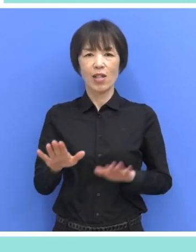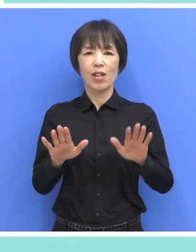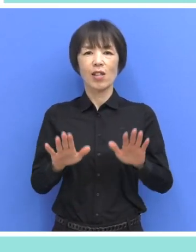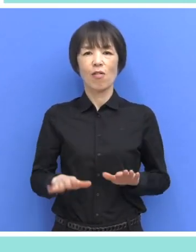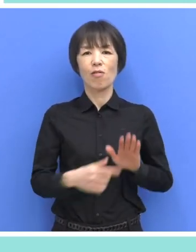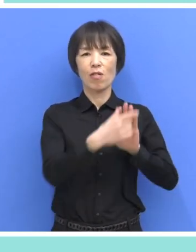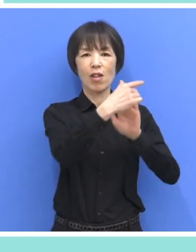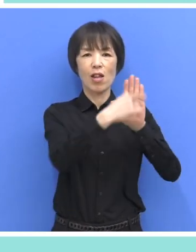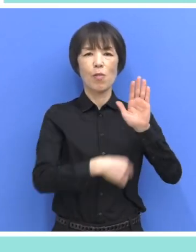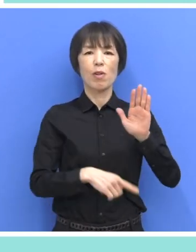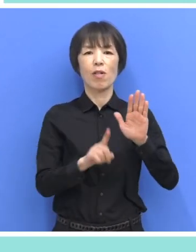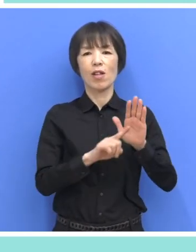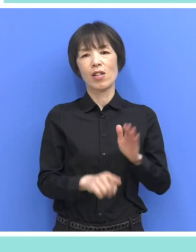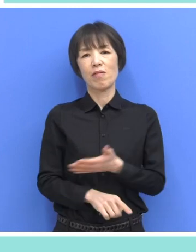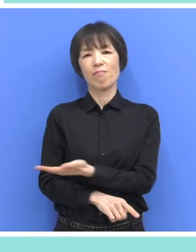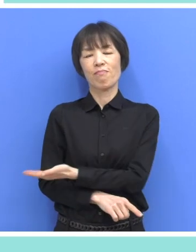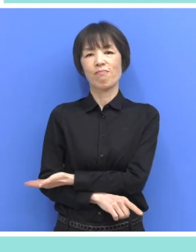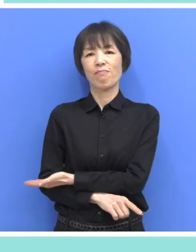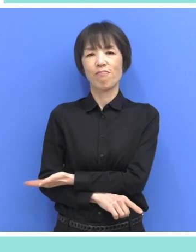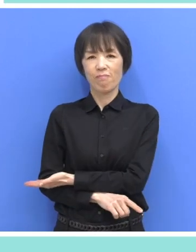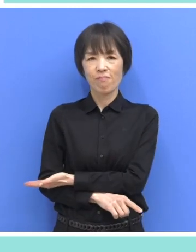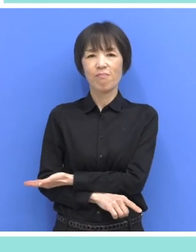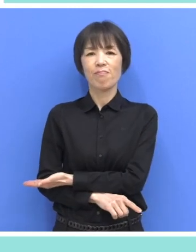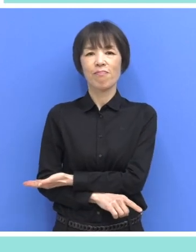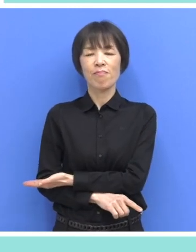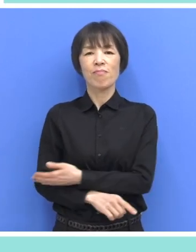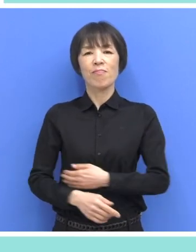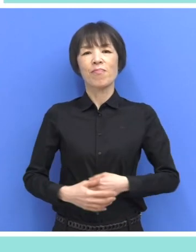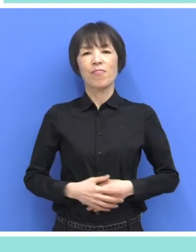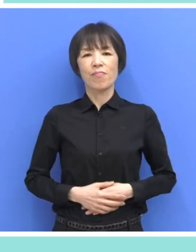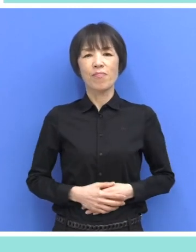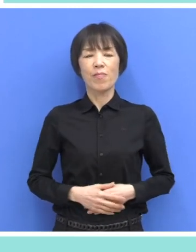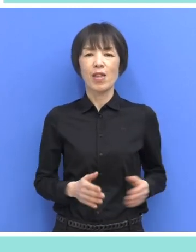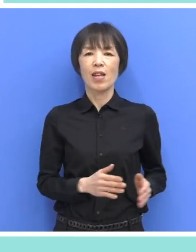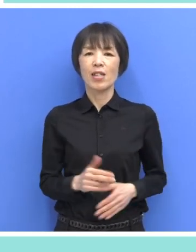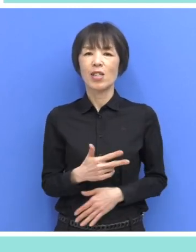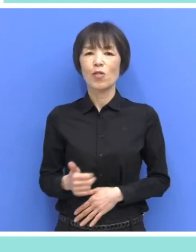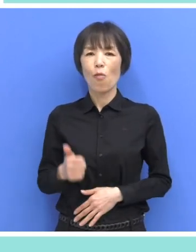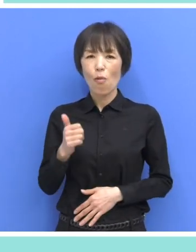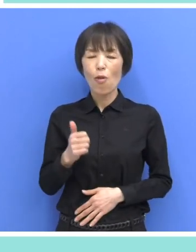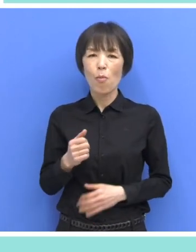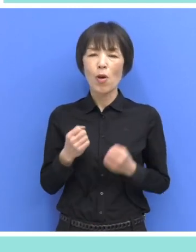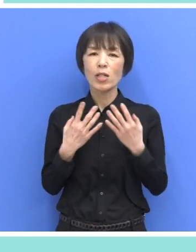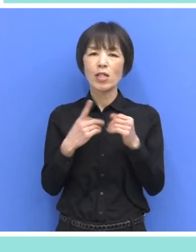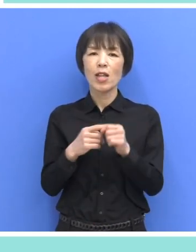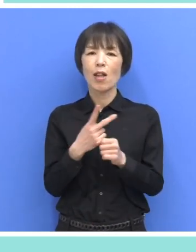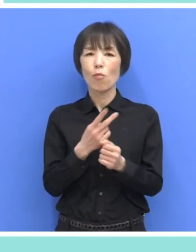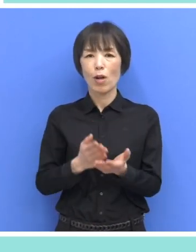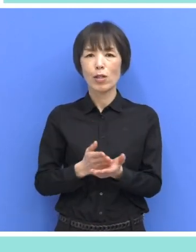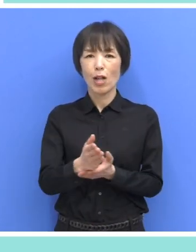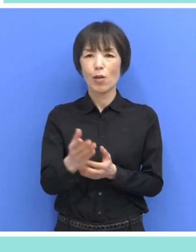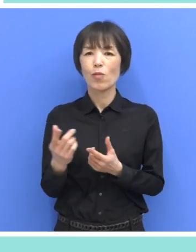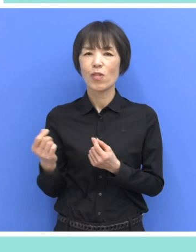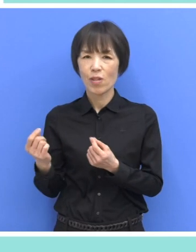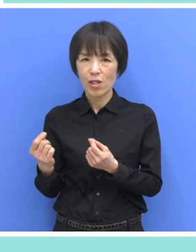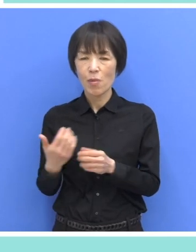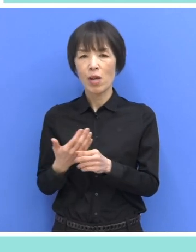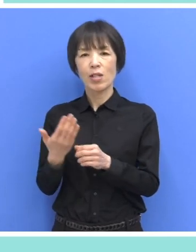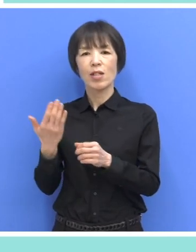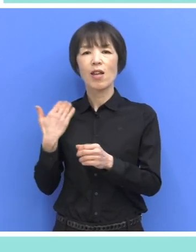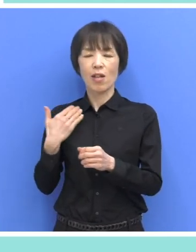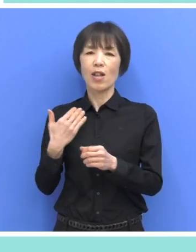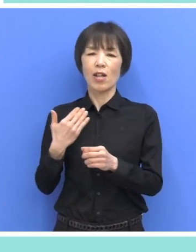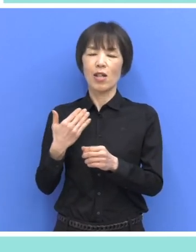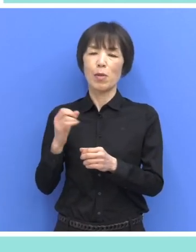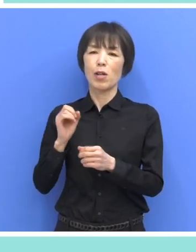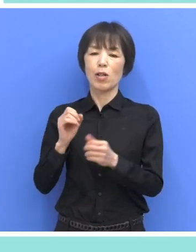ナビ、今月のテーマは大村市のデジタル化に向けてです。さて市長、はい、新年度が始まりましたね。前回のシティナ